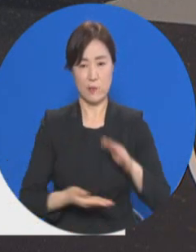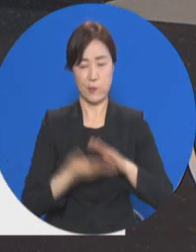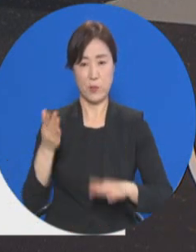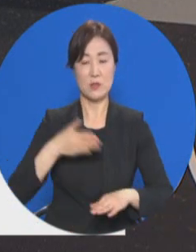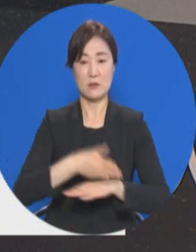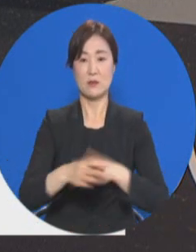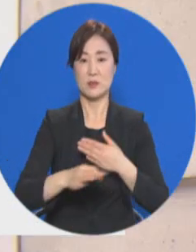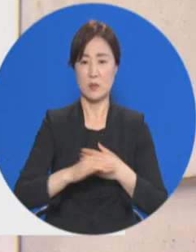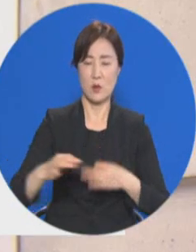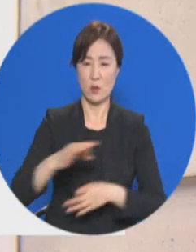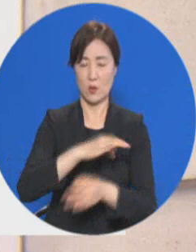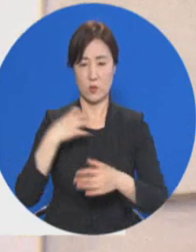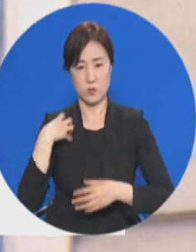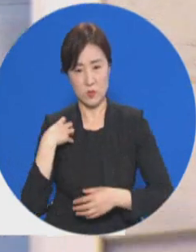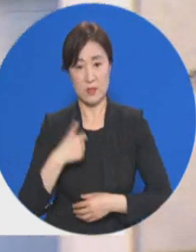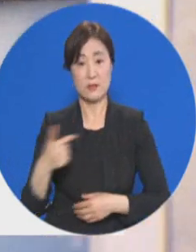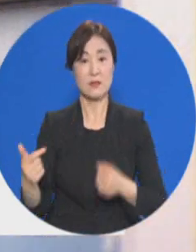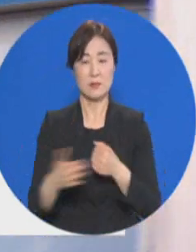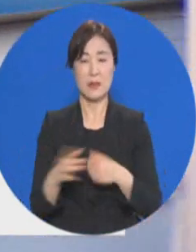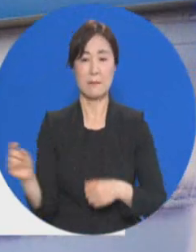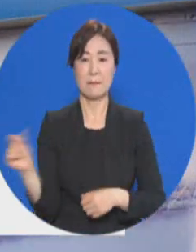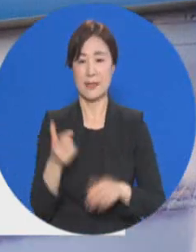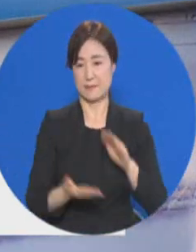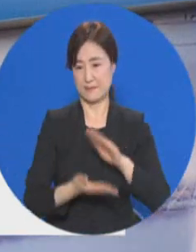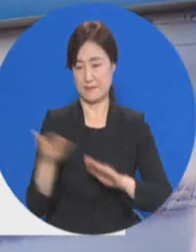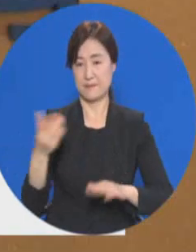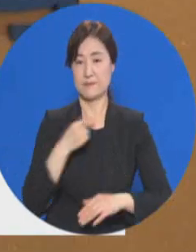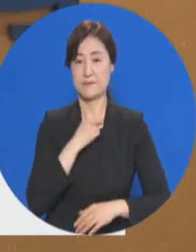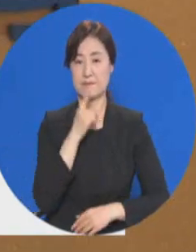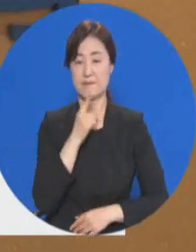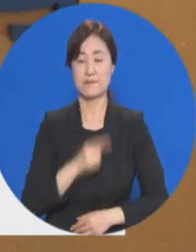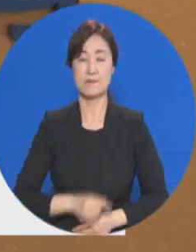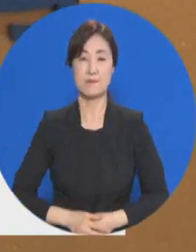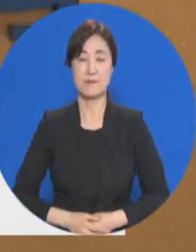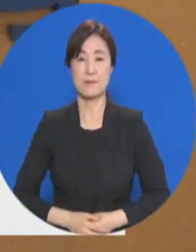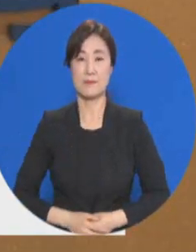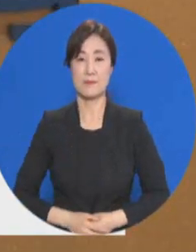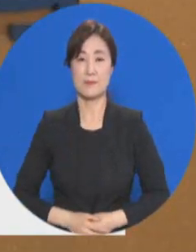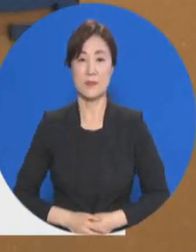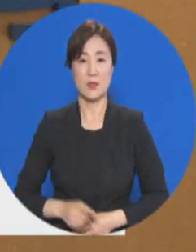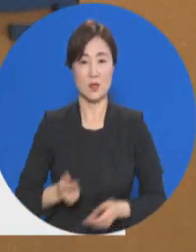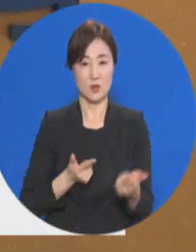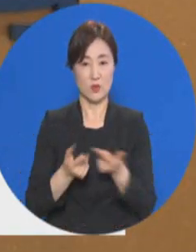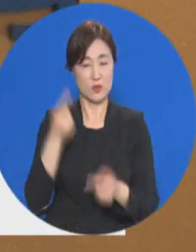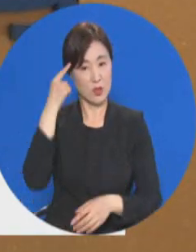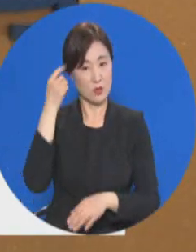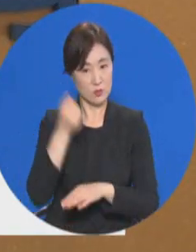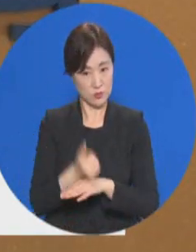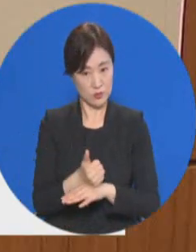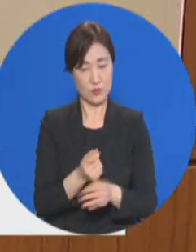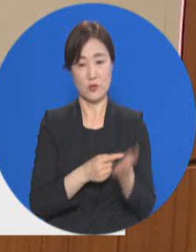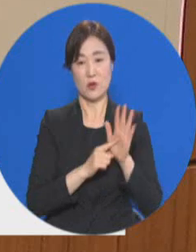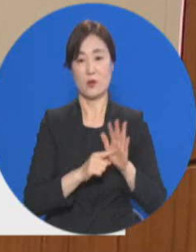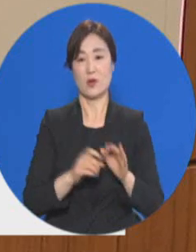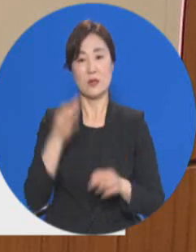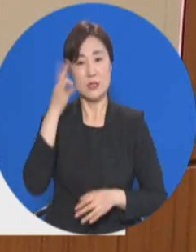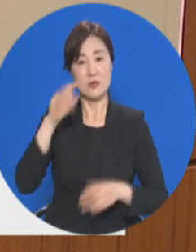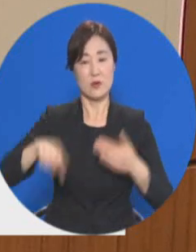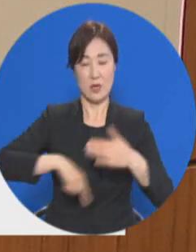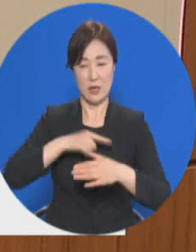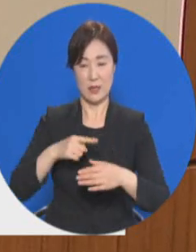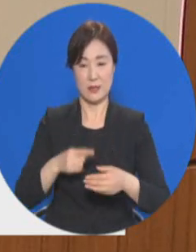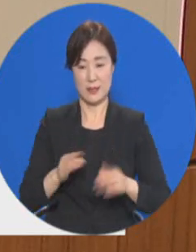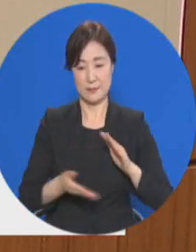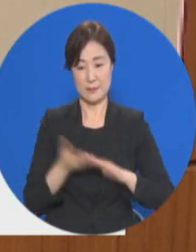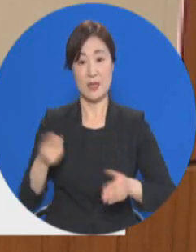경영적 부담이 크다며 가능한 빨리 인계할 방침을 밝히고 있습니다. 중재원의 판정에 따라 10개월 이내 이전 신청을 하면